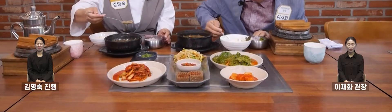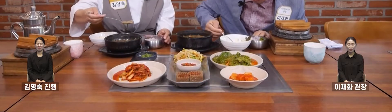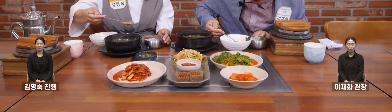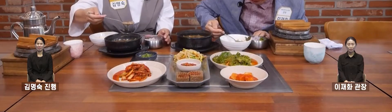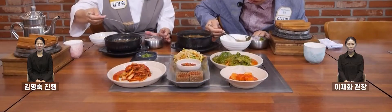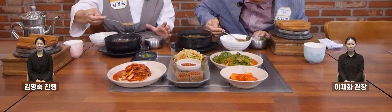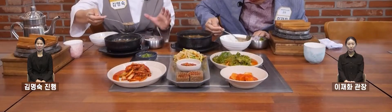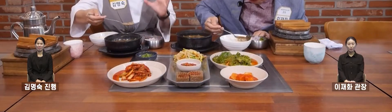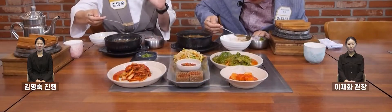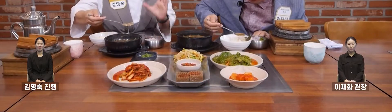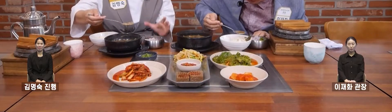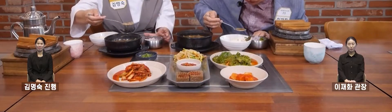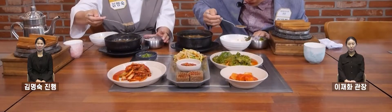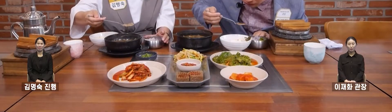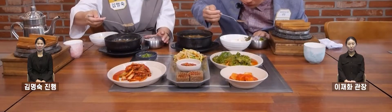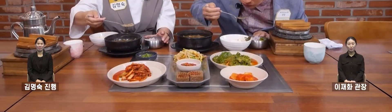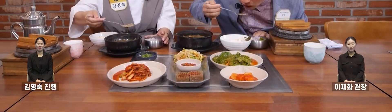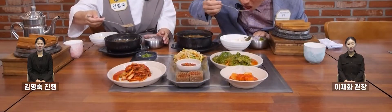그러니까